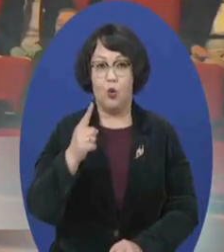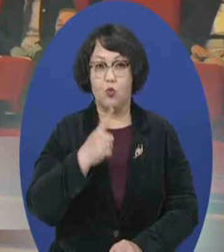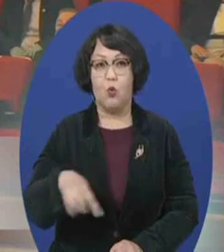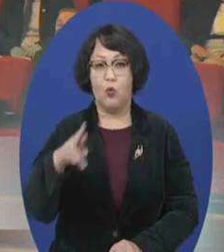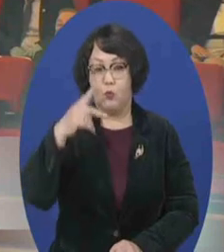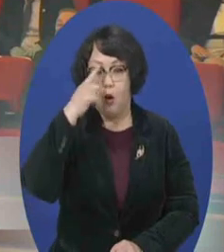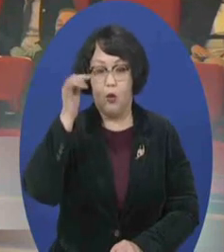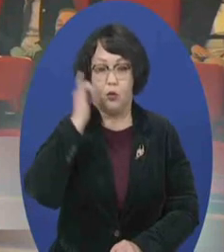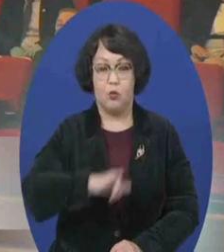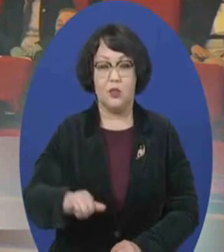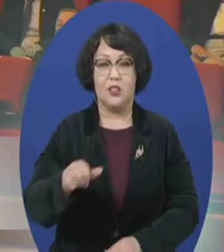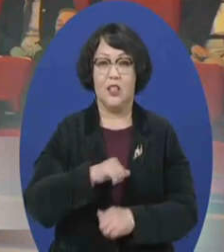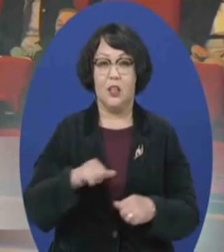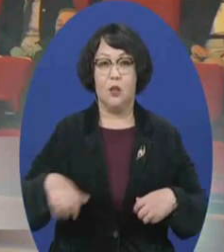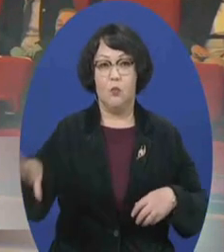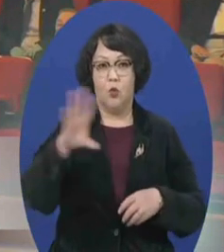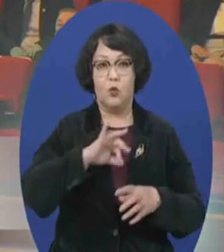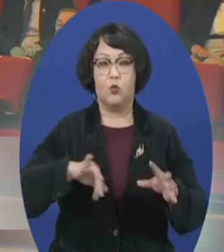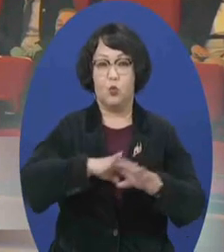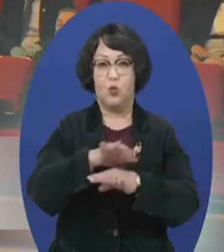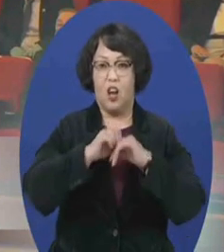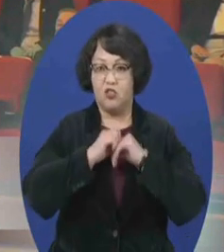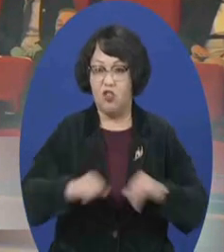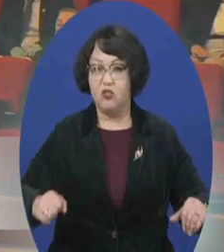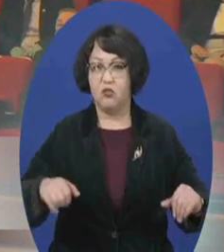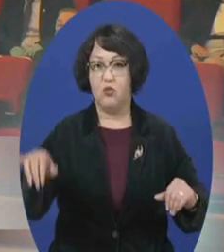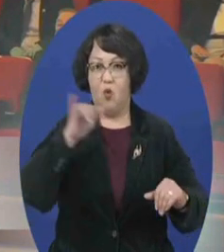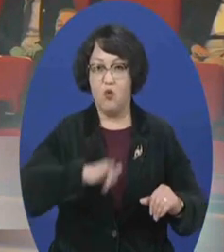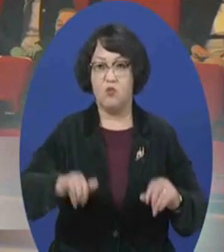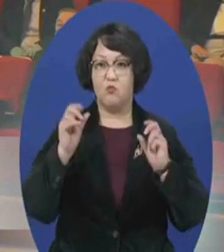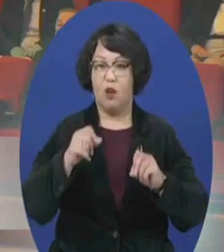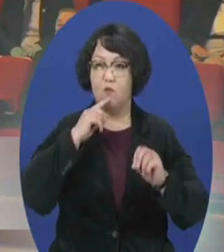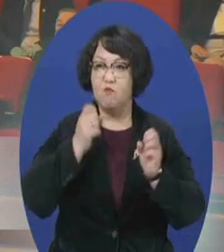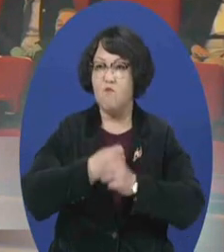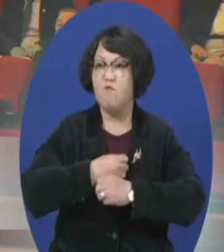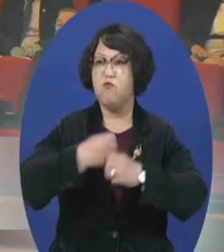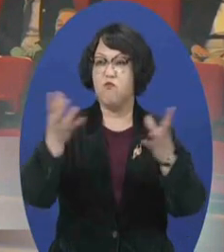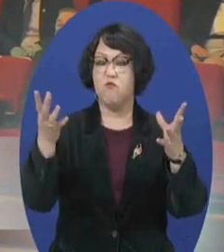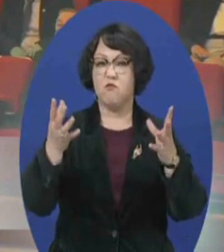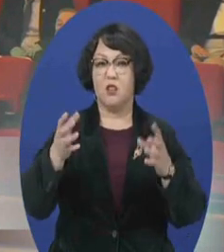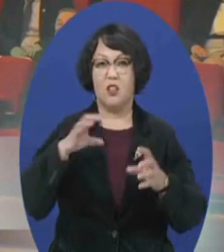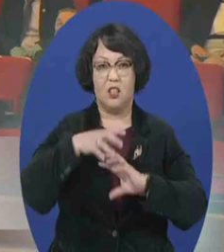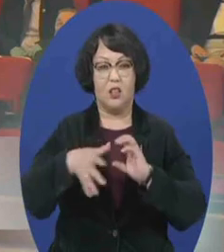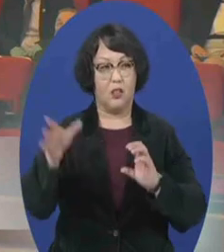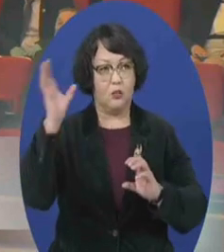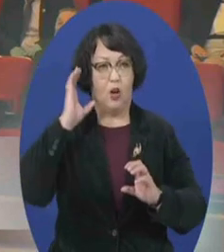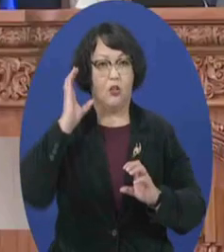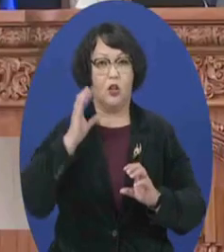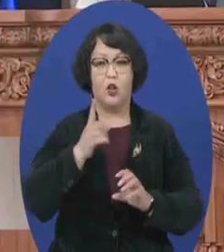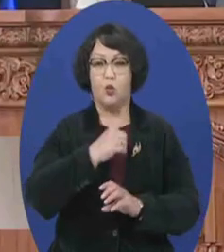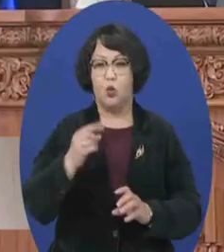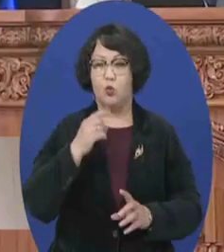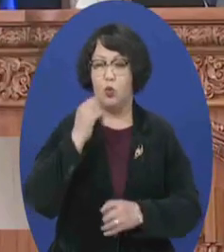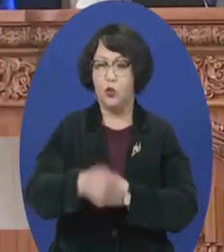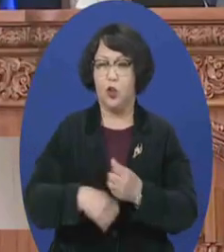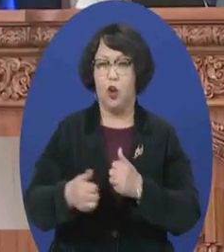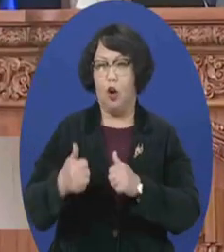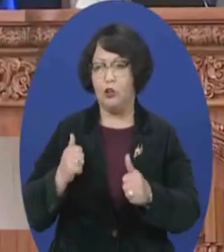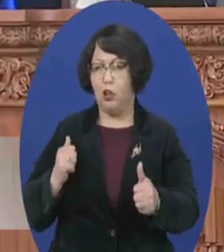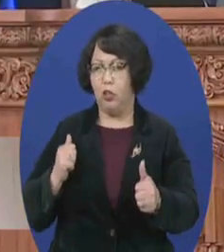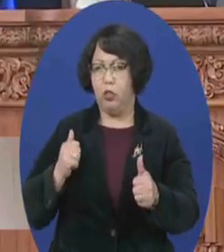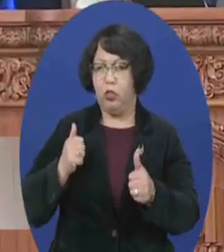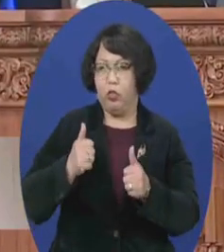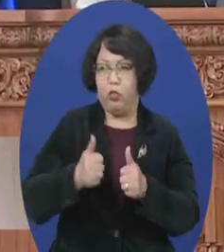түмэн тусгаар тогтнолоо тунхаглан зарлаж, 100 жилийн хоцрогдлыг арилган, хүн ардаа соён